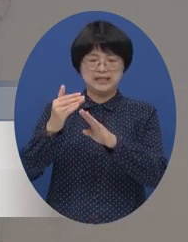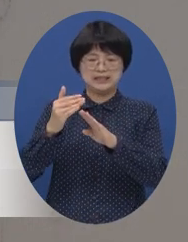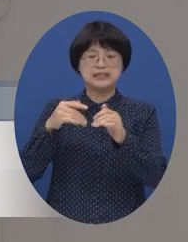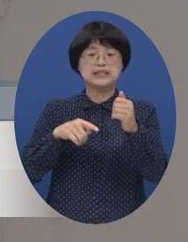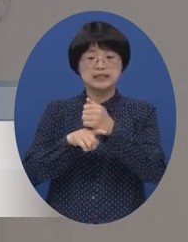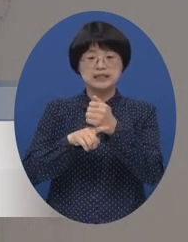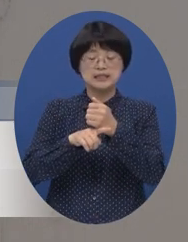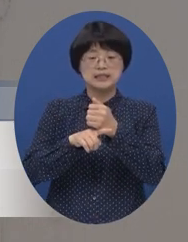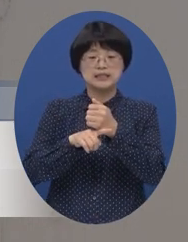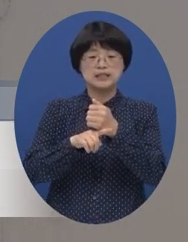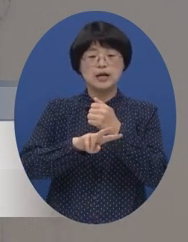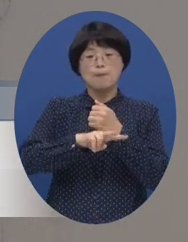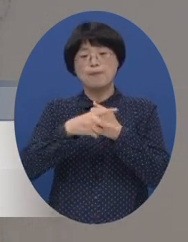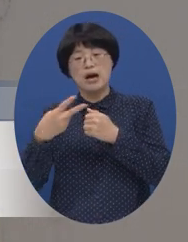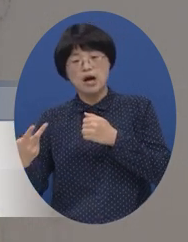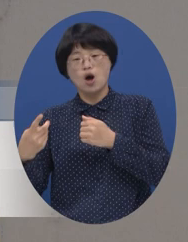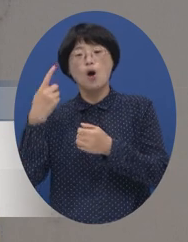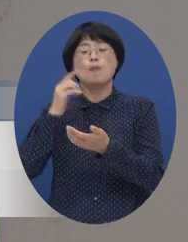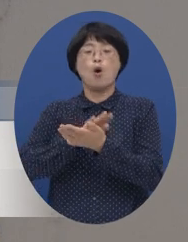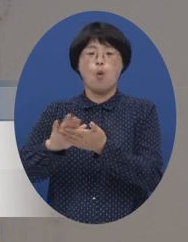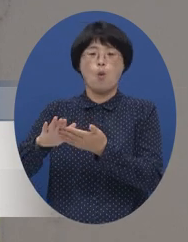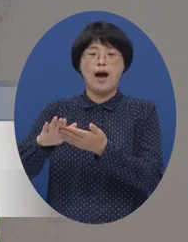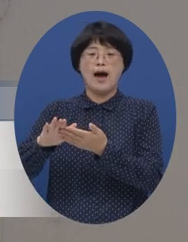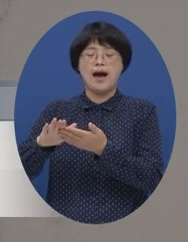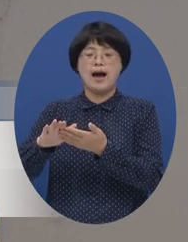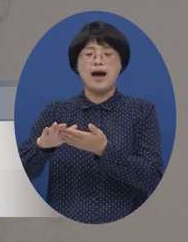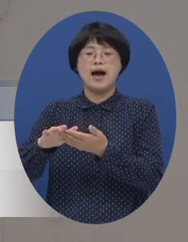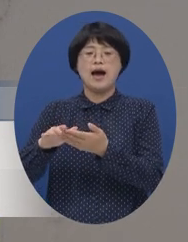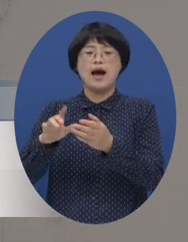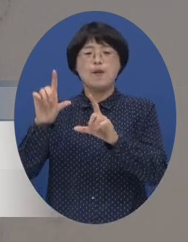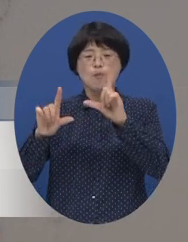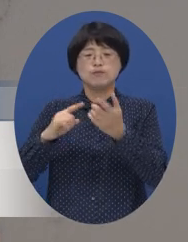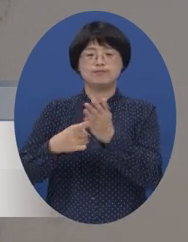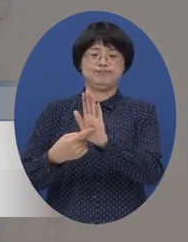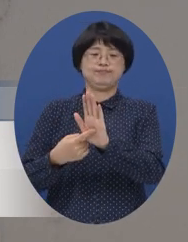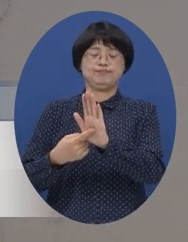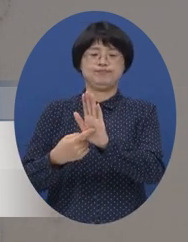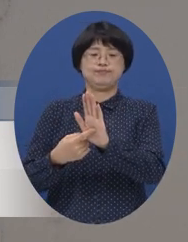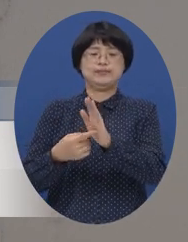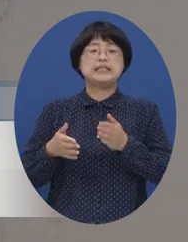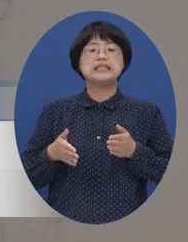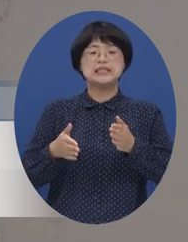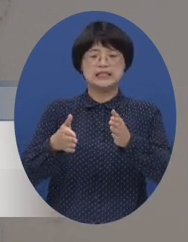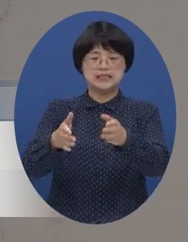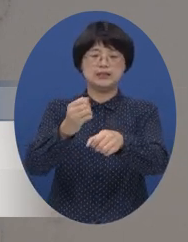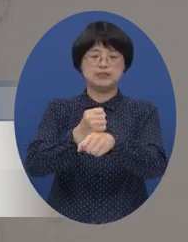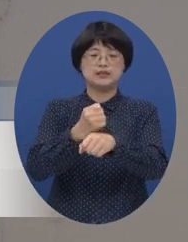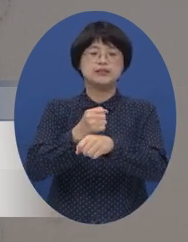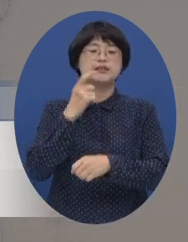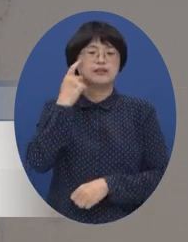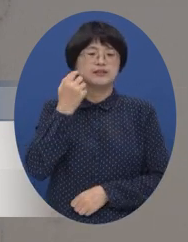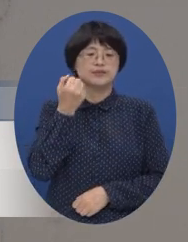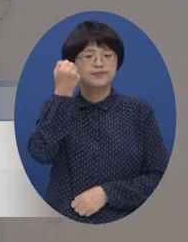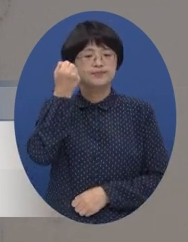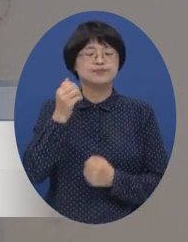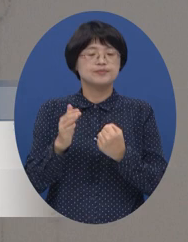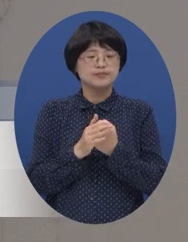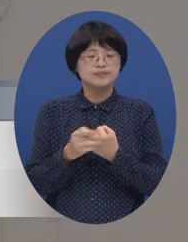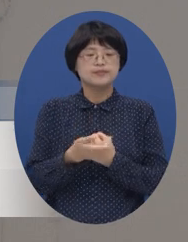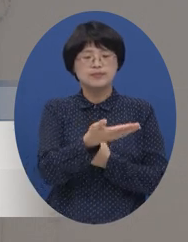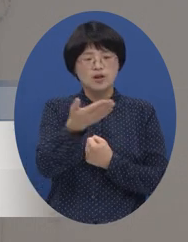분단의 상징을 평화의 상징, 분단의 길을 평화의 길로 만드는 여정이었다고 생각하고요. 그